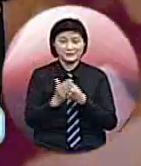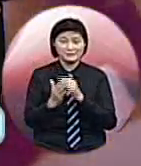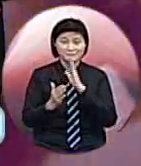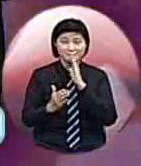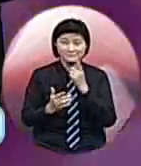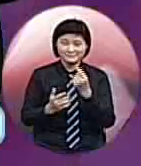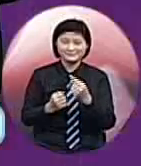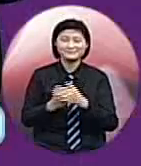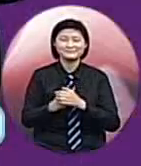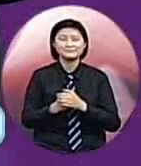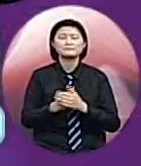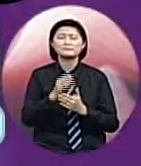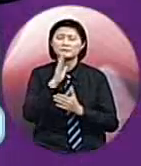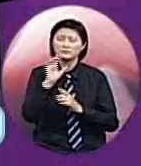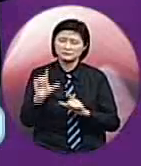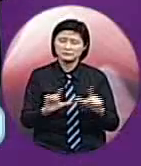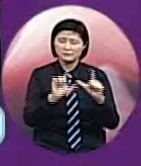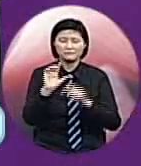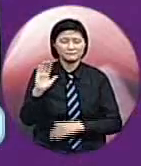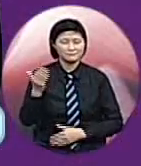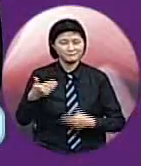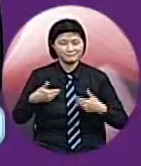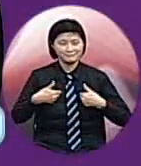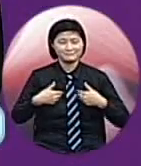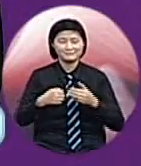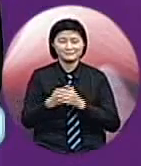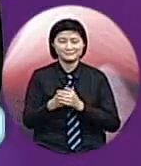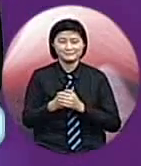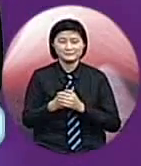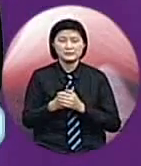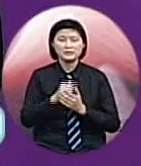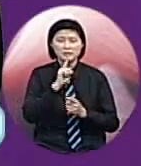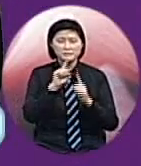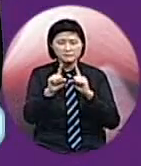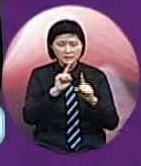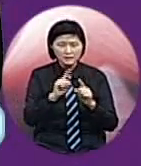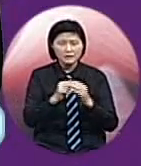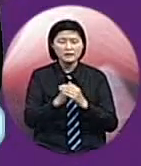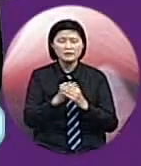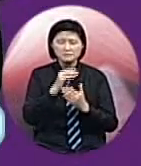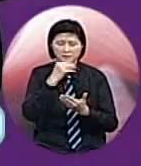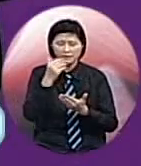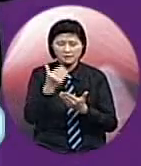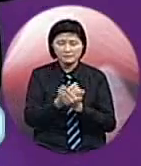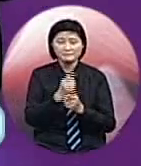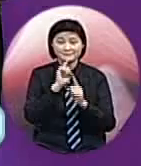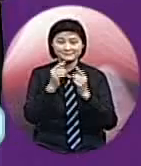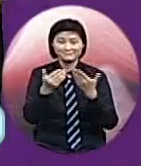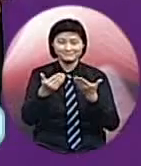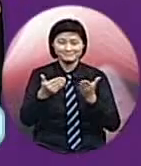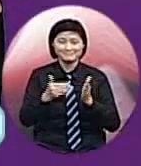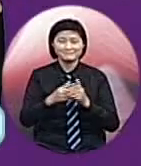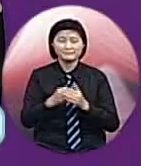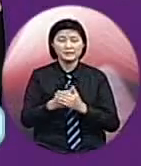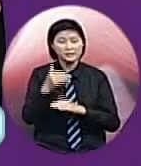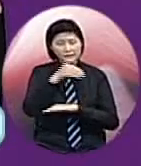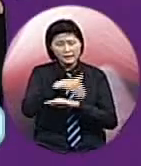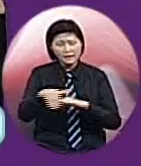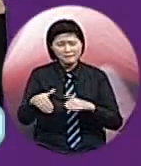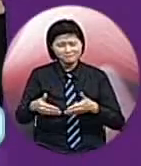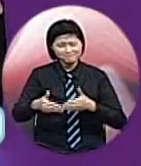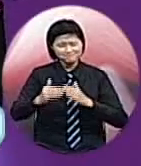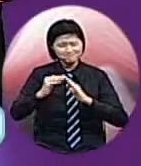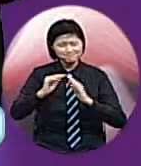예. 그렇게 살아야 되는 예, 맞아요. 이런 얘기가 정말 감명 깊은 얘기예요. 그럼요, 그럼요. 네. 뭐 계획만